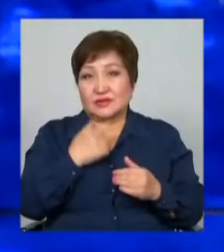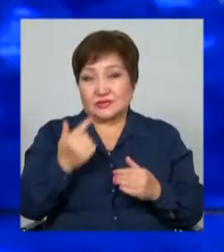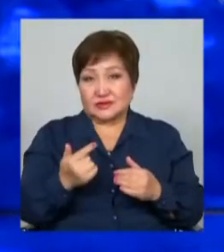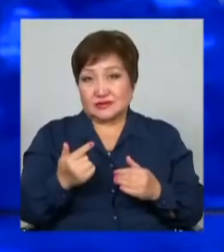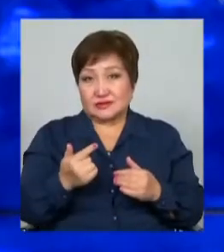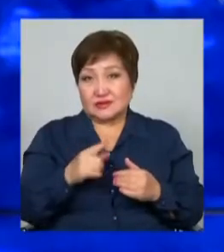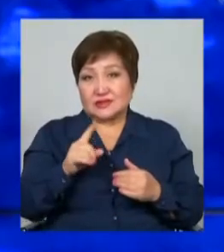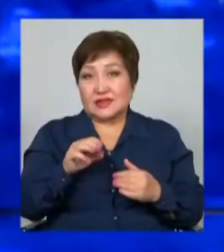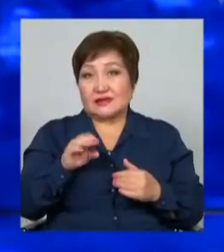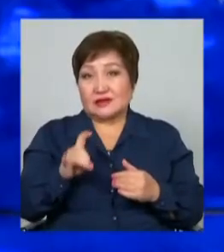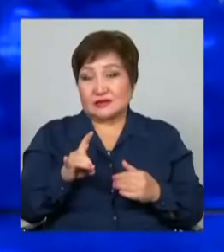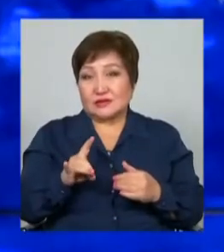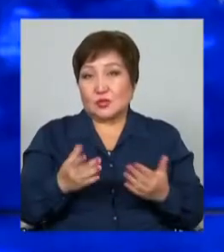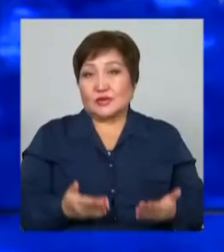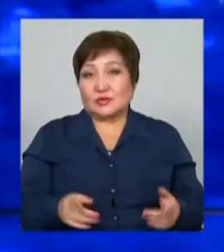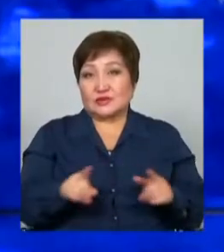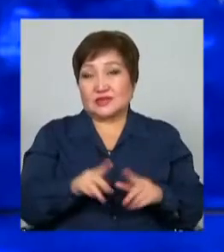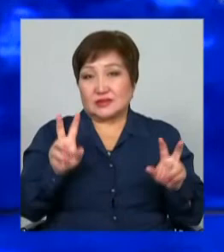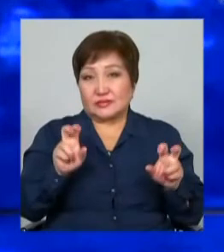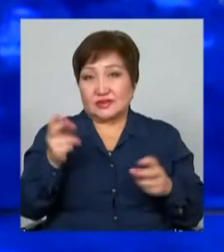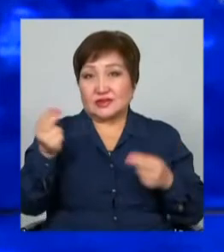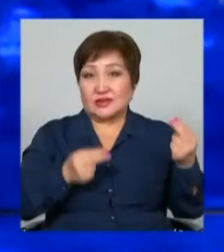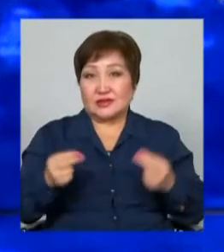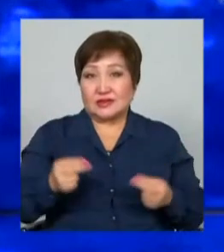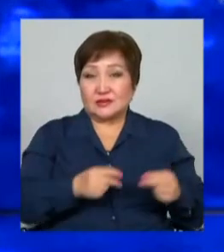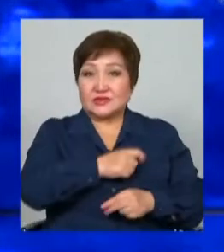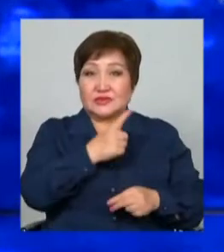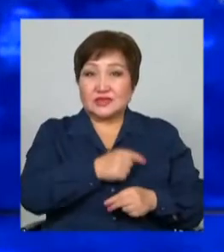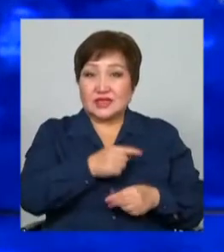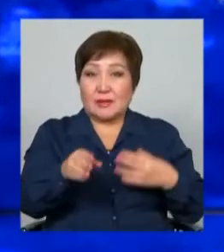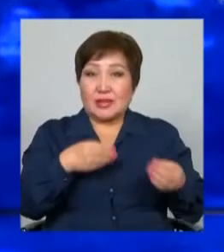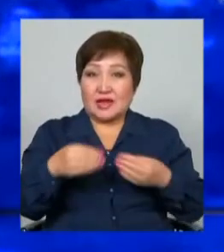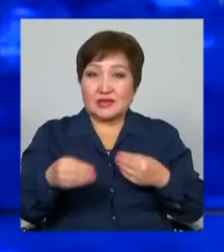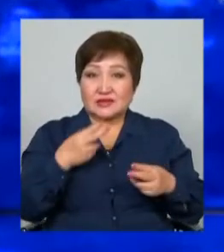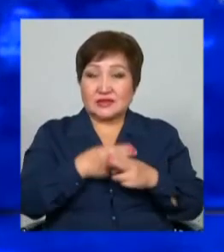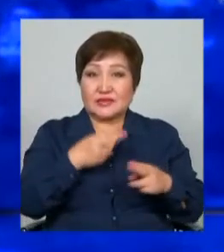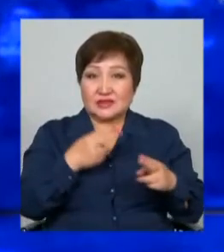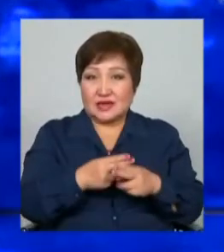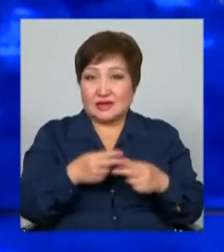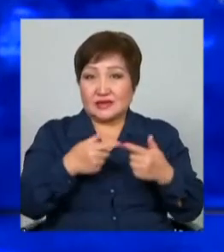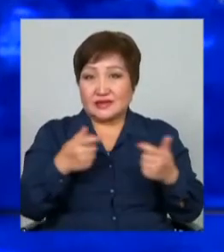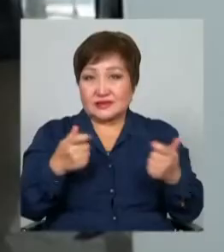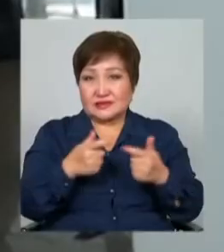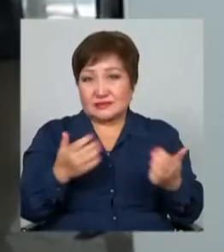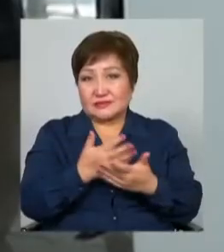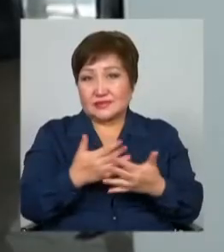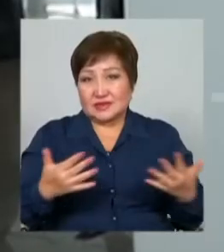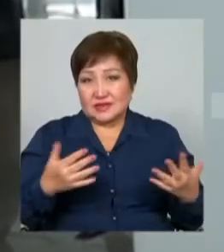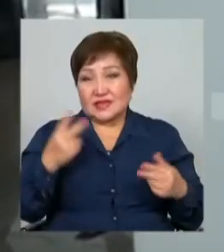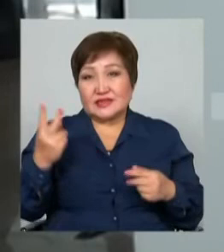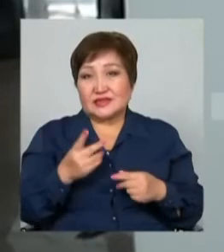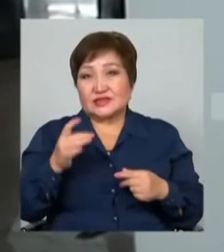Заттар өмірі. Осындай атаумен қылқалам шеберлері пластик, металл, маталар, резинке және тағы да басқа заттарға екінші рет өң